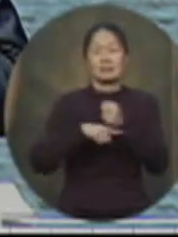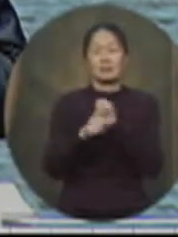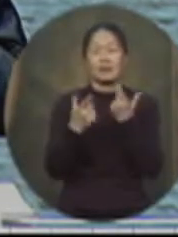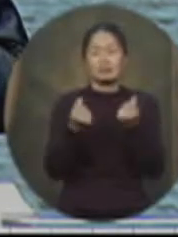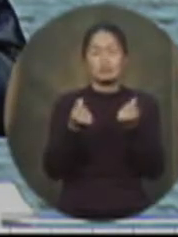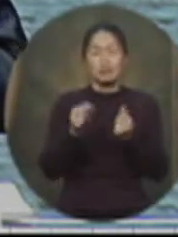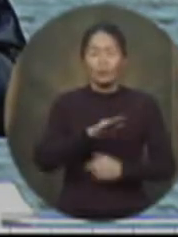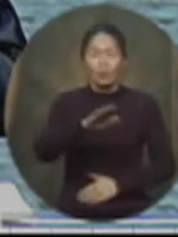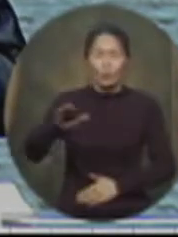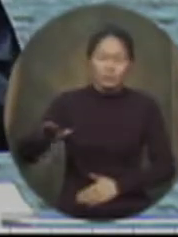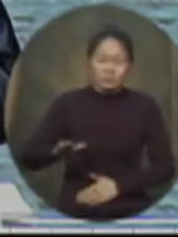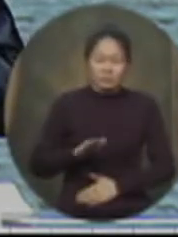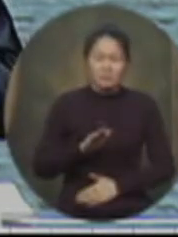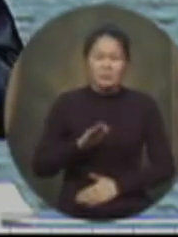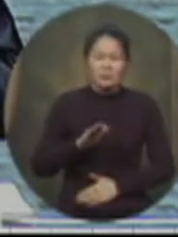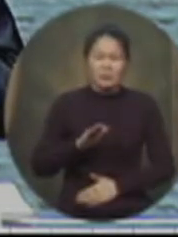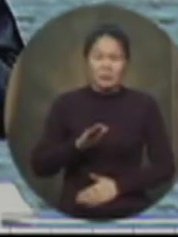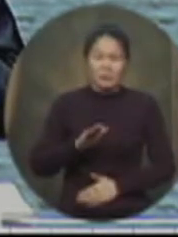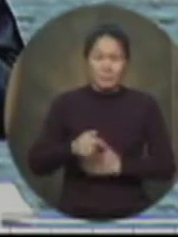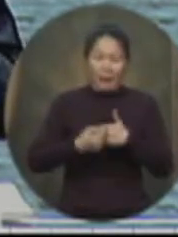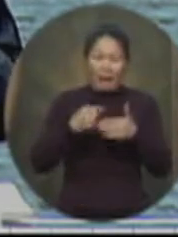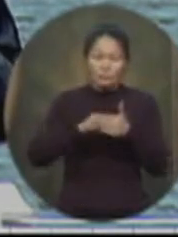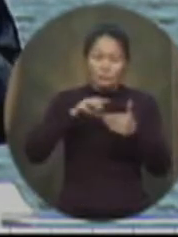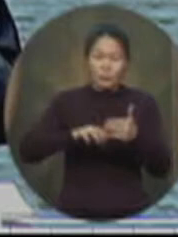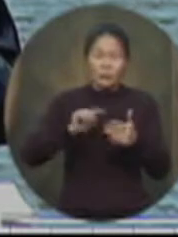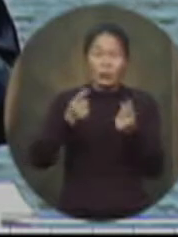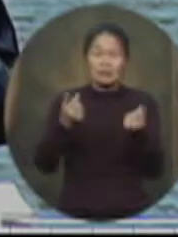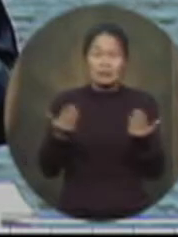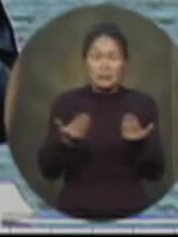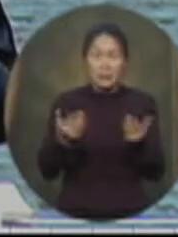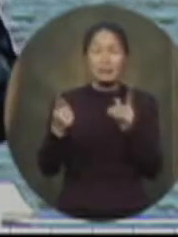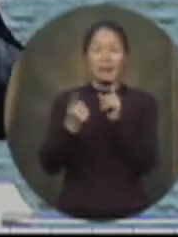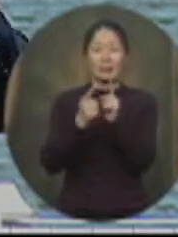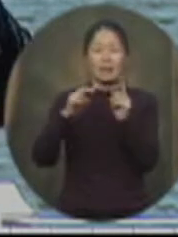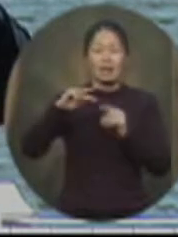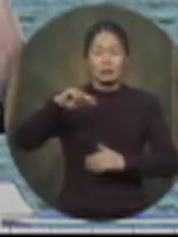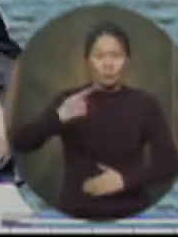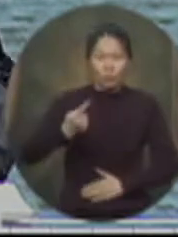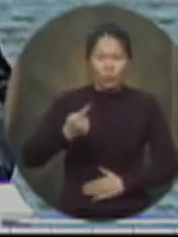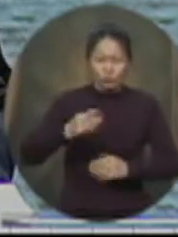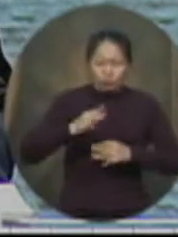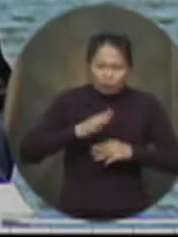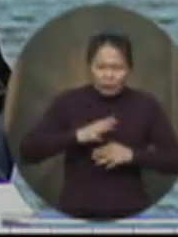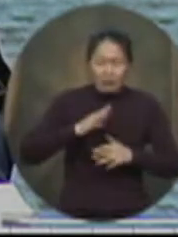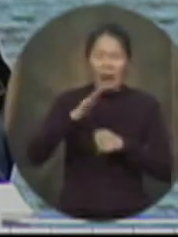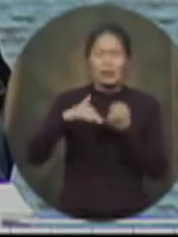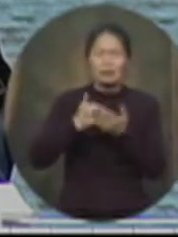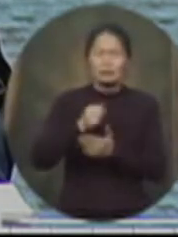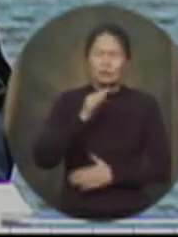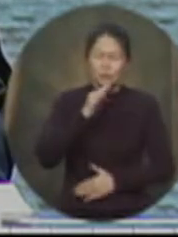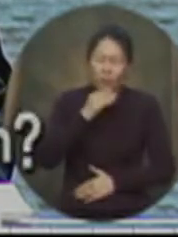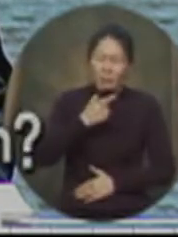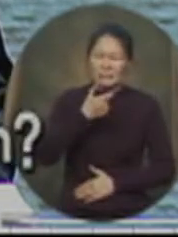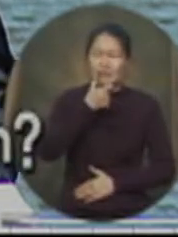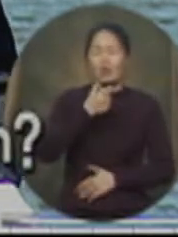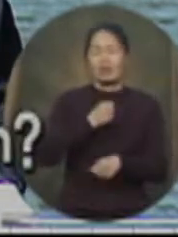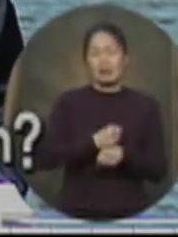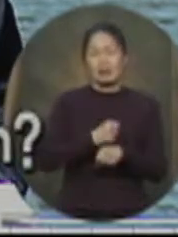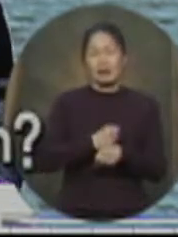하나님이 그런 일을 만나도 두려워하는 것은 하나님이 정말 싫어 한다는 거죠